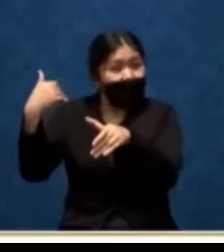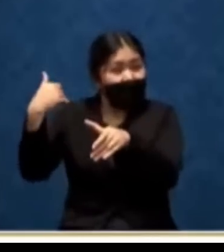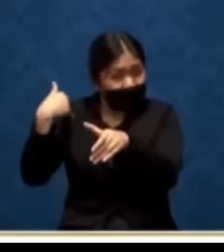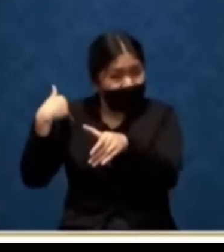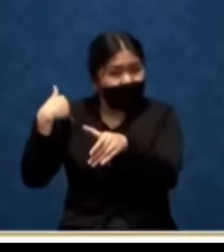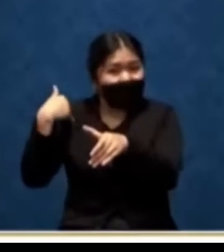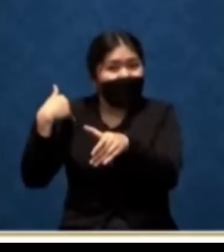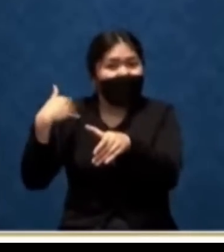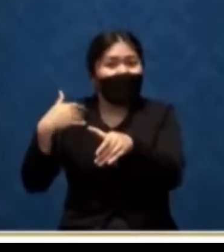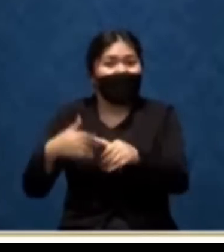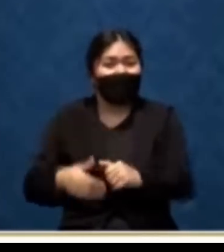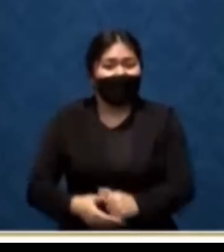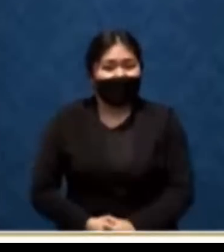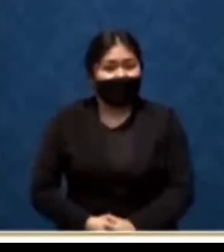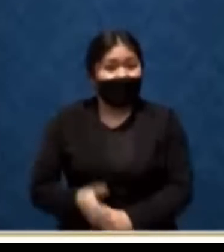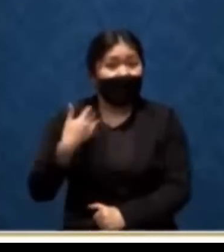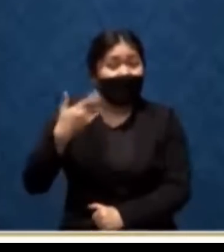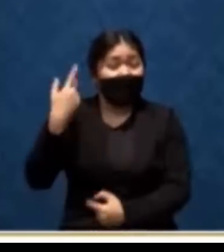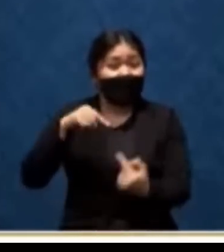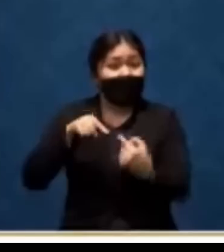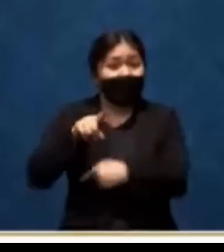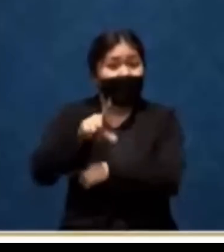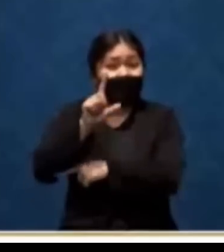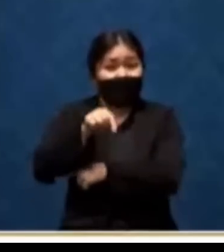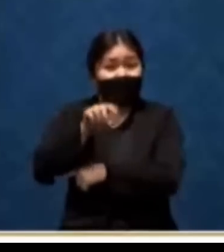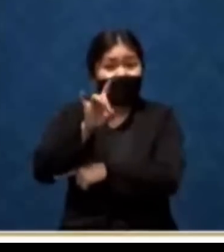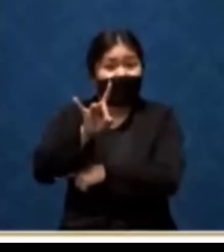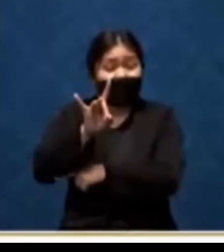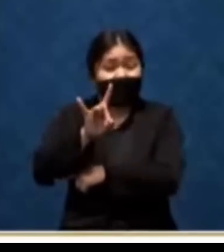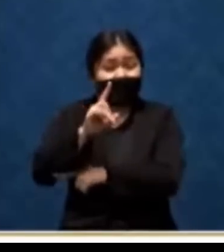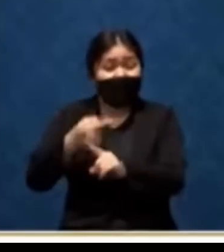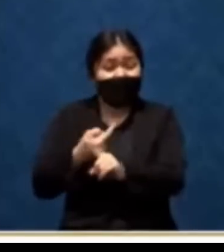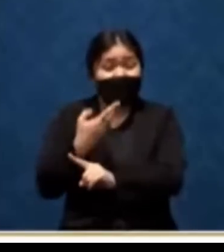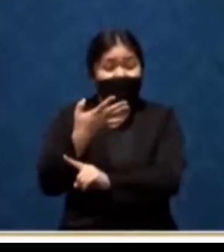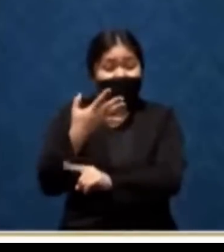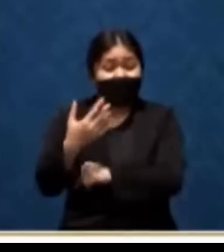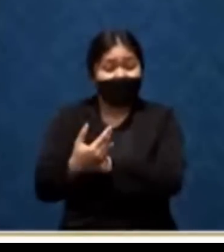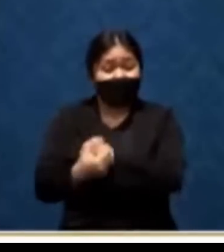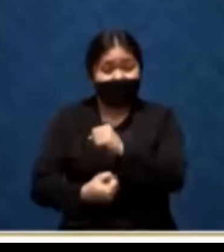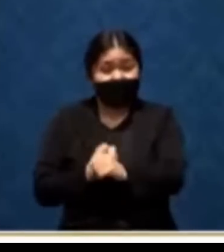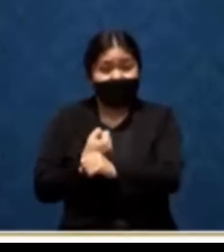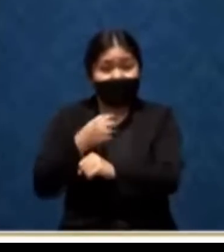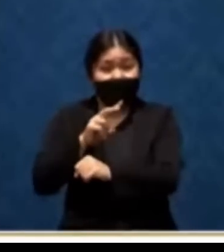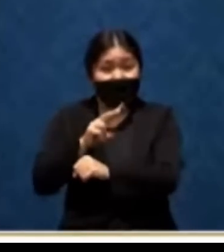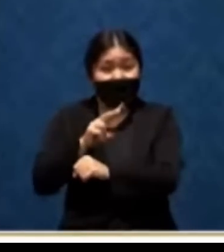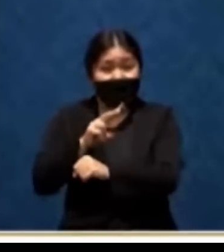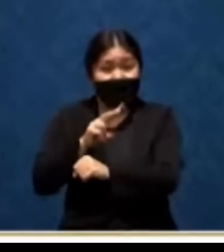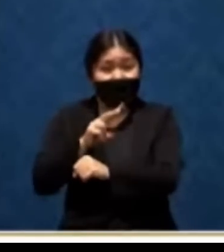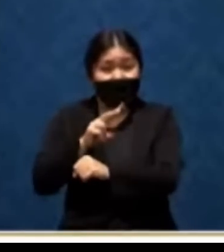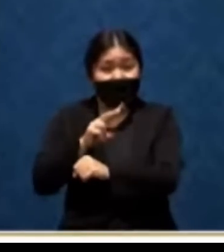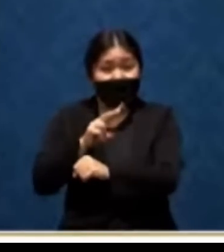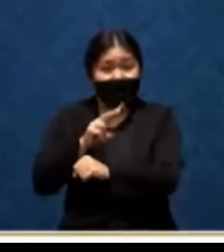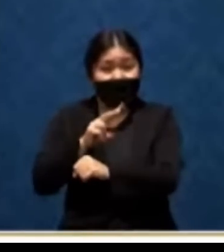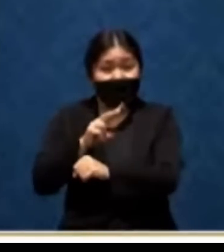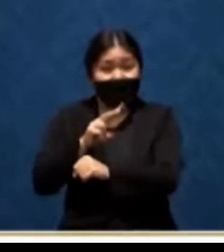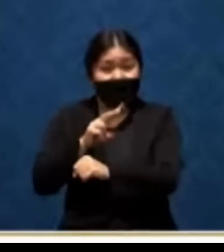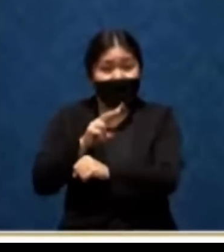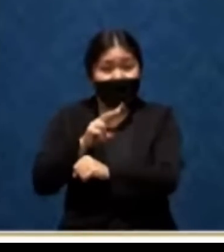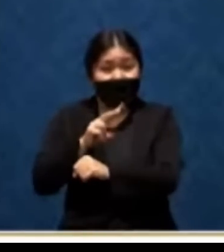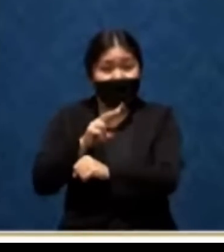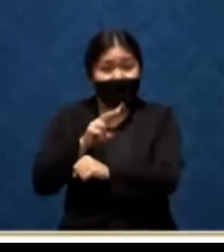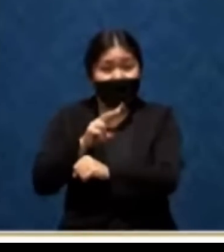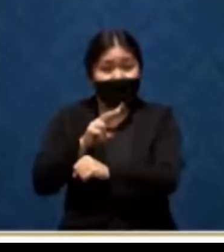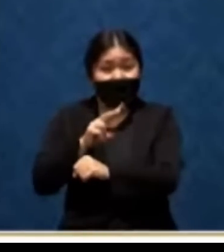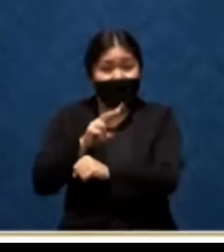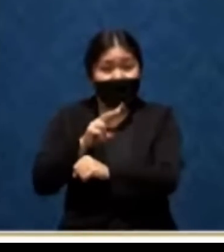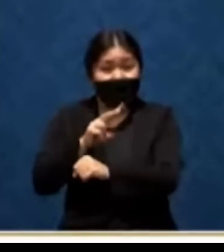เพล็กซ์เมื่อวันที่28เมษายน65ผมมีชาวเลขที่พวกท่านประชุมกันอยู่